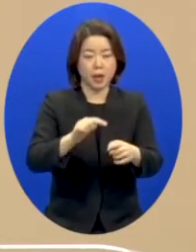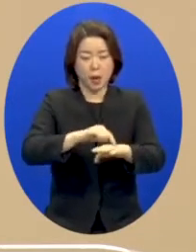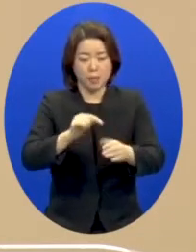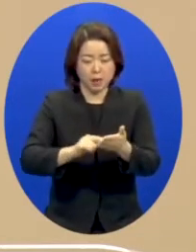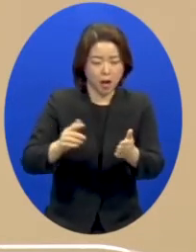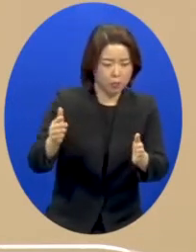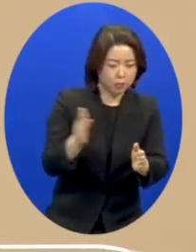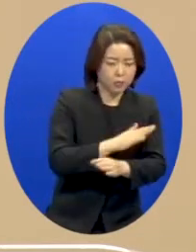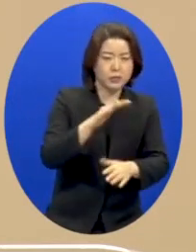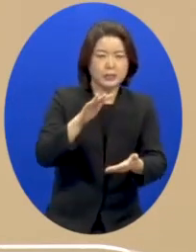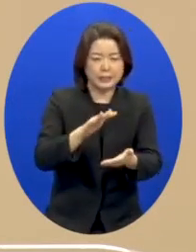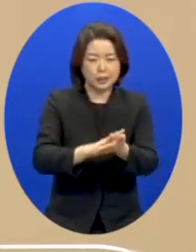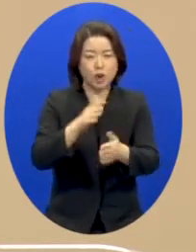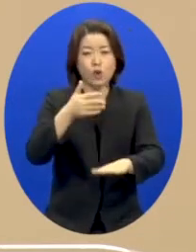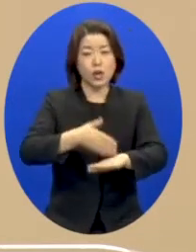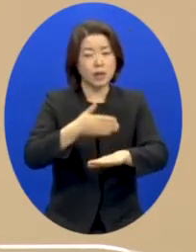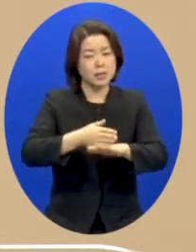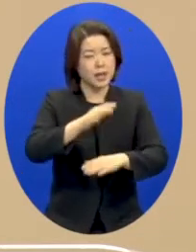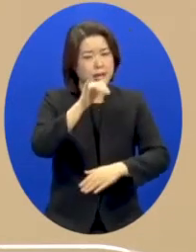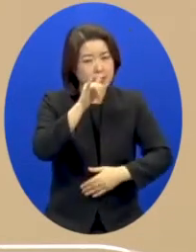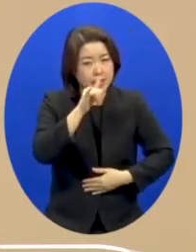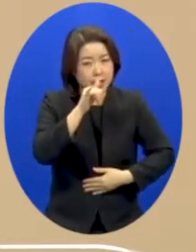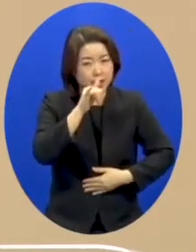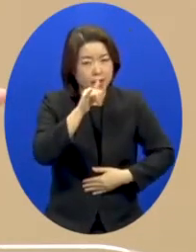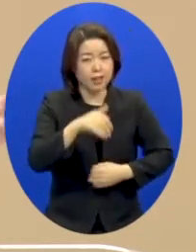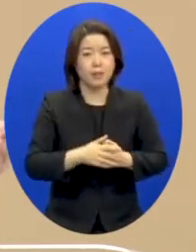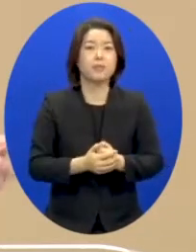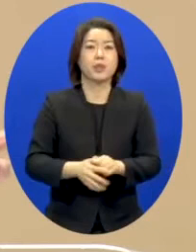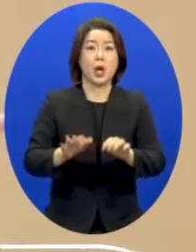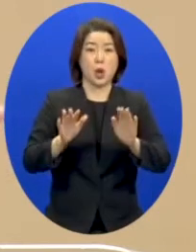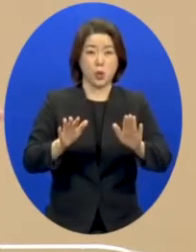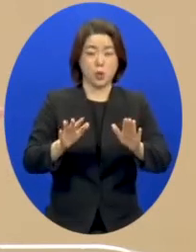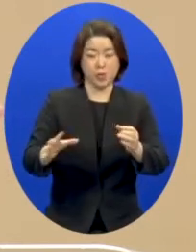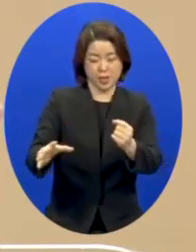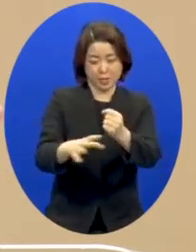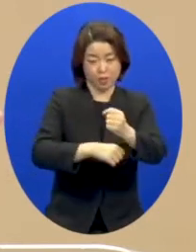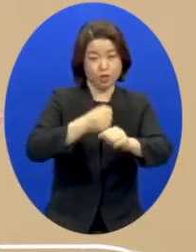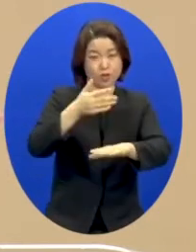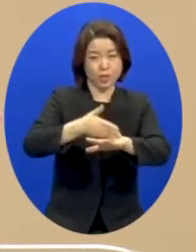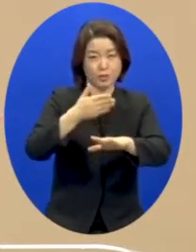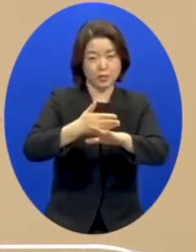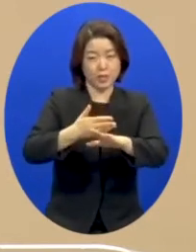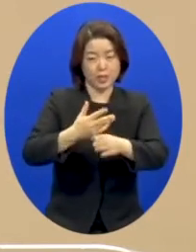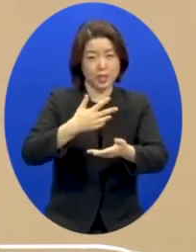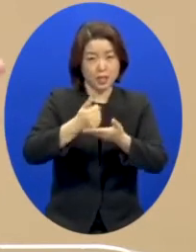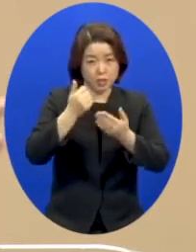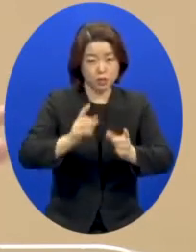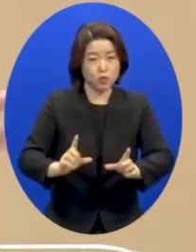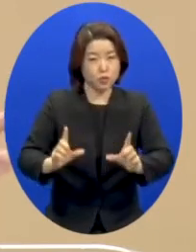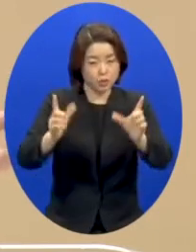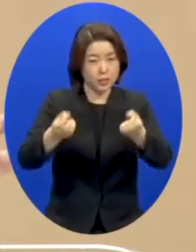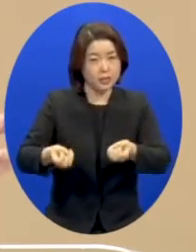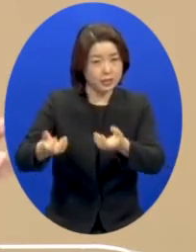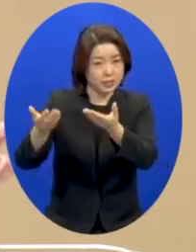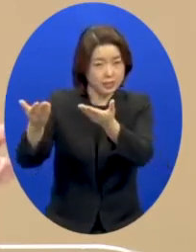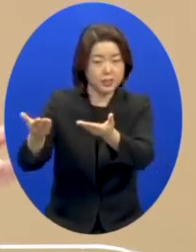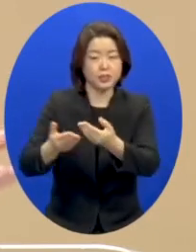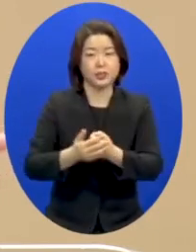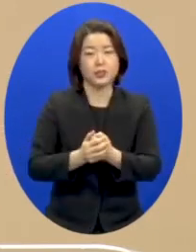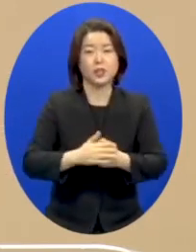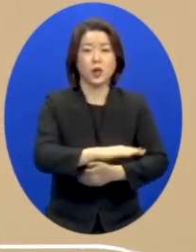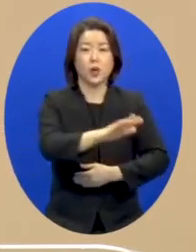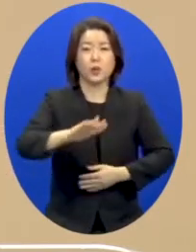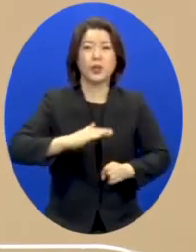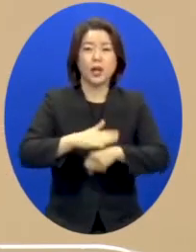감사가 있는 것입니다. 오늘 추수감사주의를 드리는 것은 우리가 하나님 나라 백성이라고